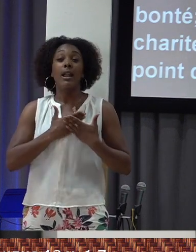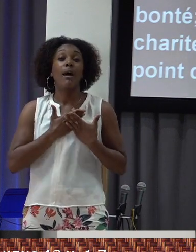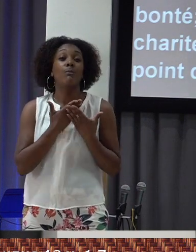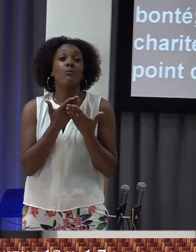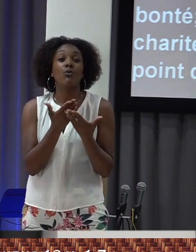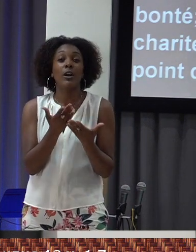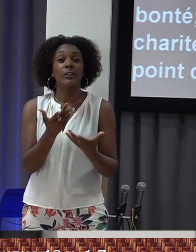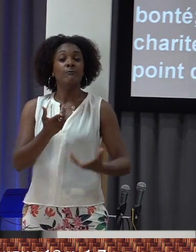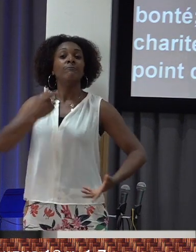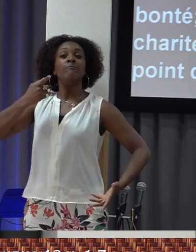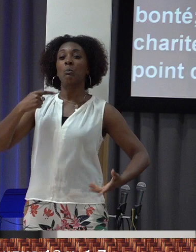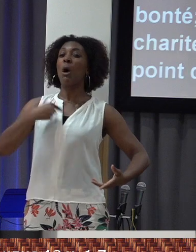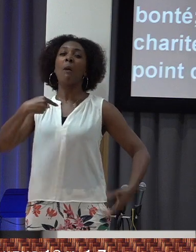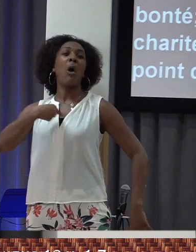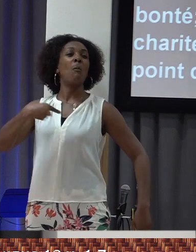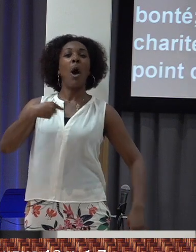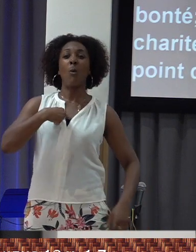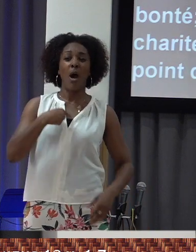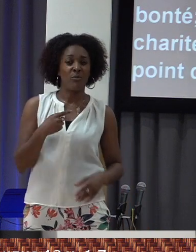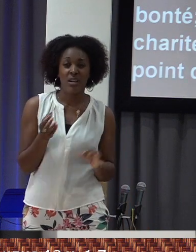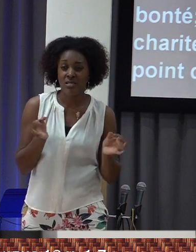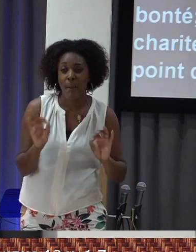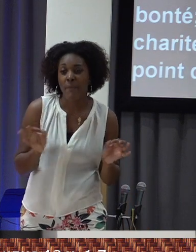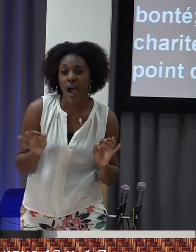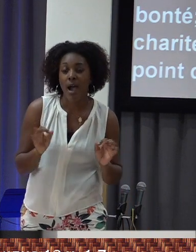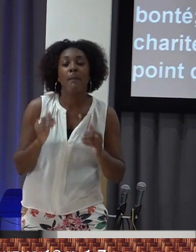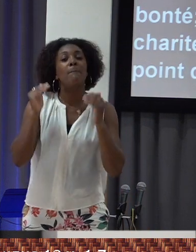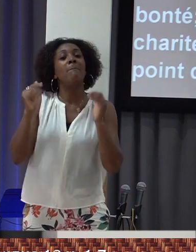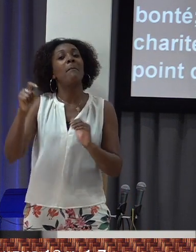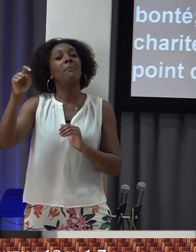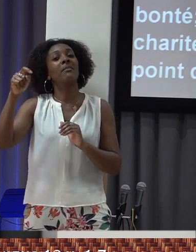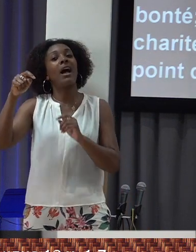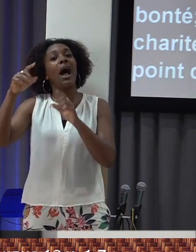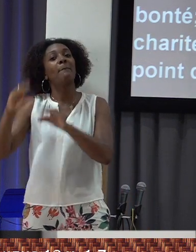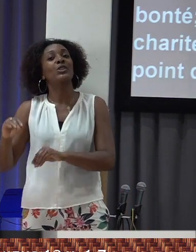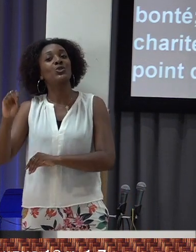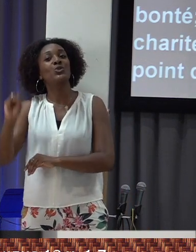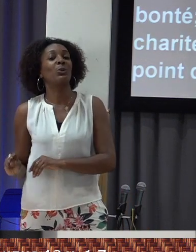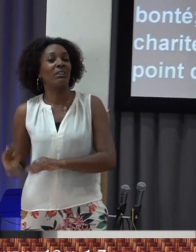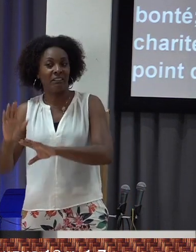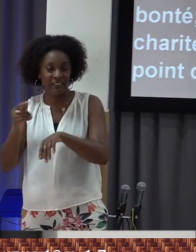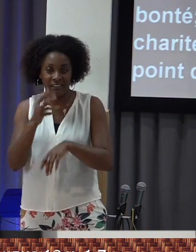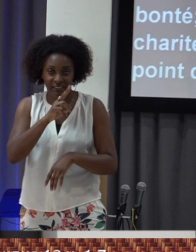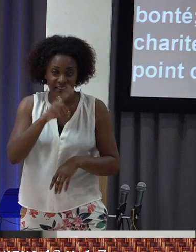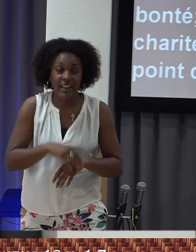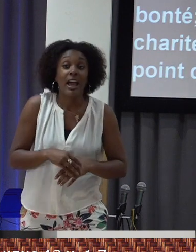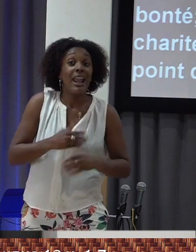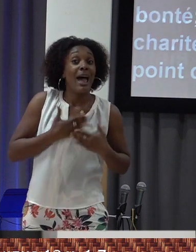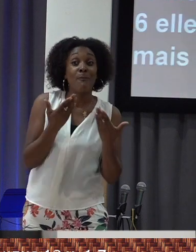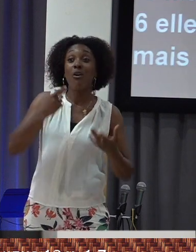L'amour ne se vante point, même si on est de Marseille. Il ne s'enfle pas